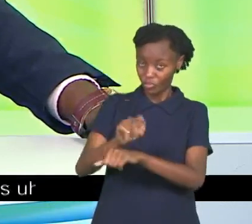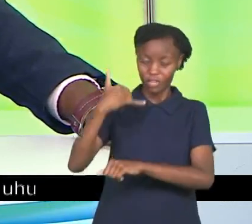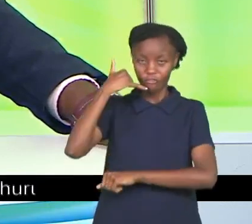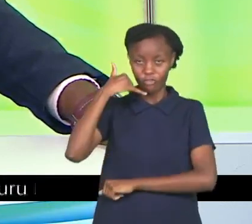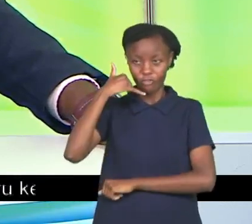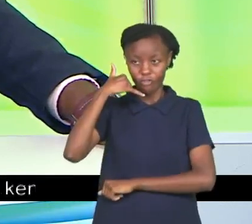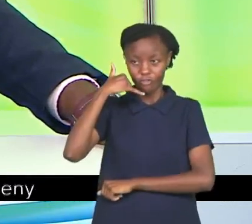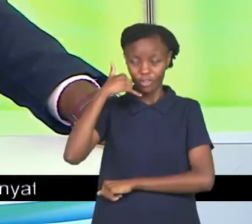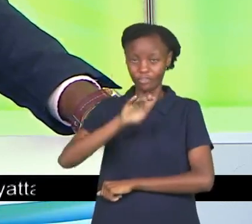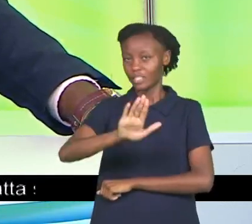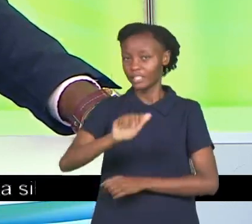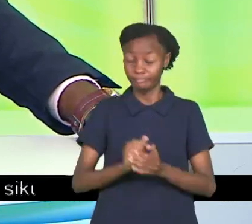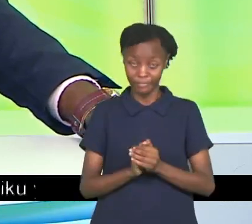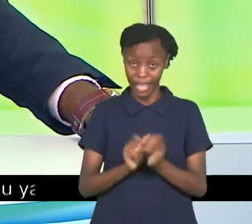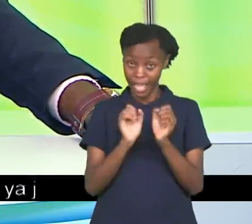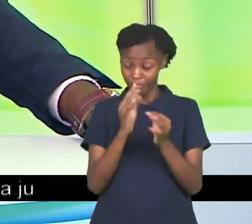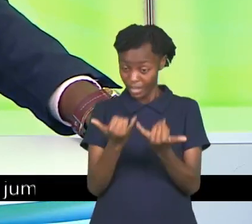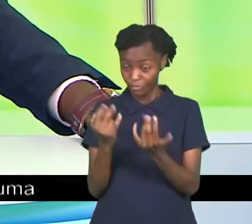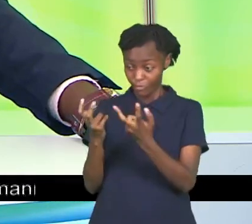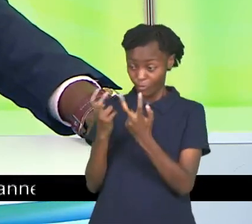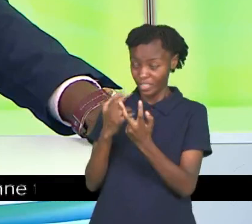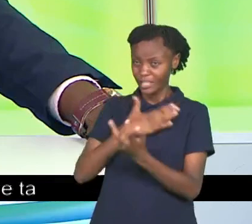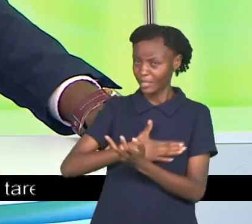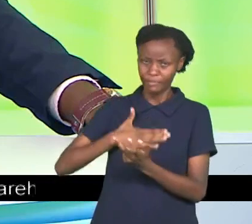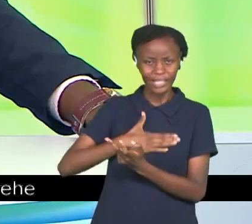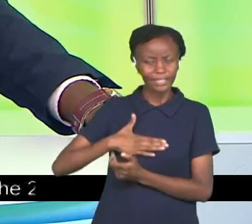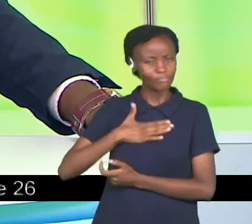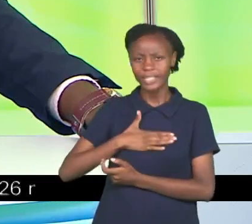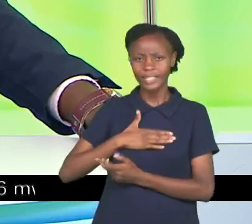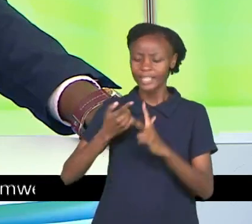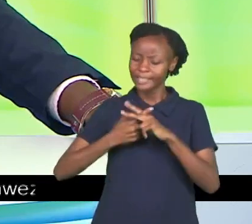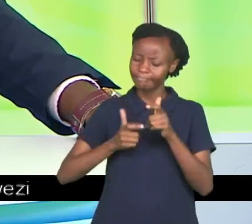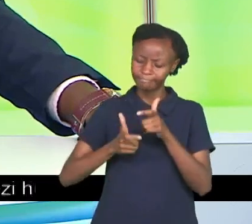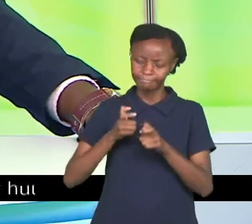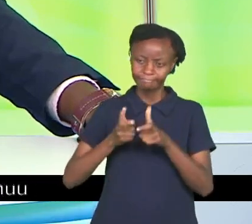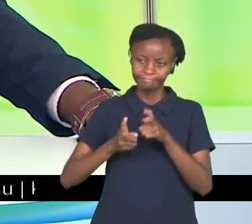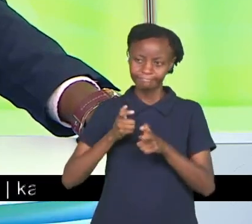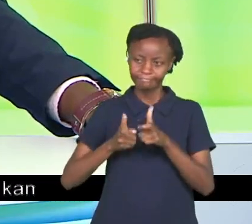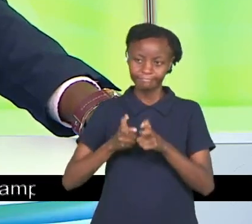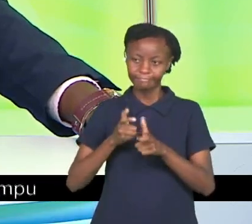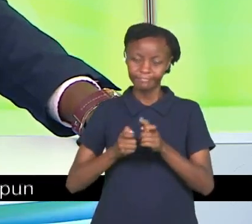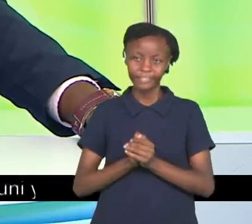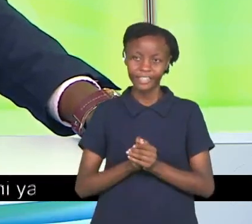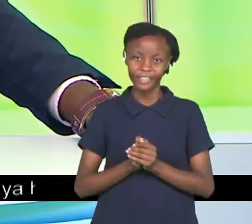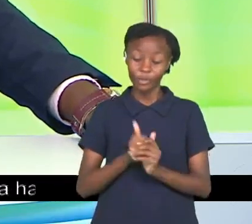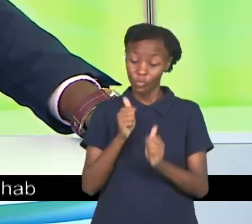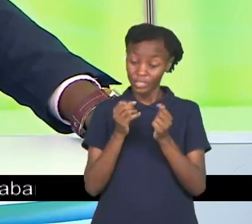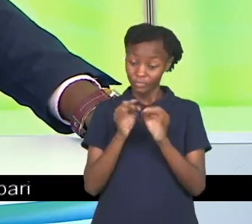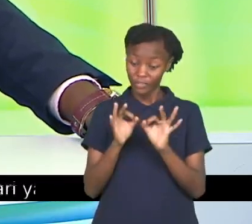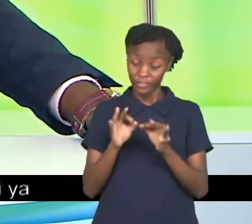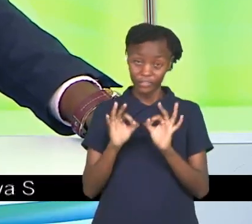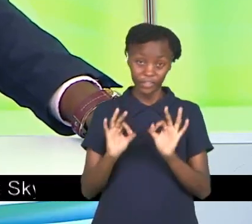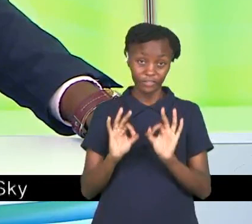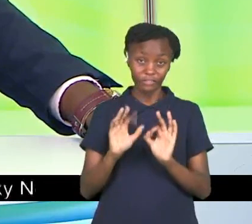yako ya mkononi. Na kama kwa sasa mtazamaji unatazama, anza kusema nami kupitia njia yangu ya rafa ambayo iwazi kabisa hapa, bure bila hata